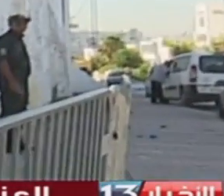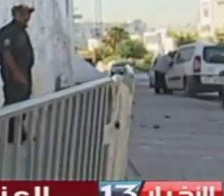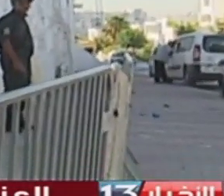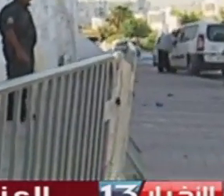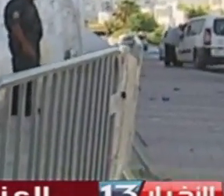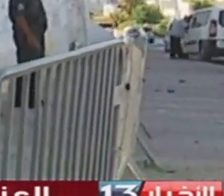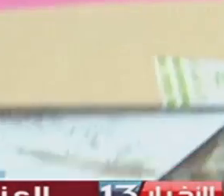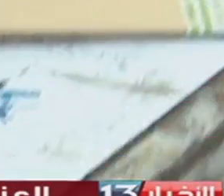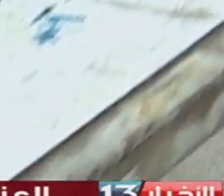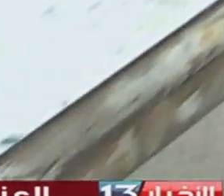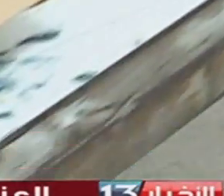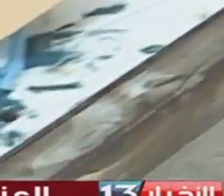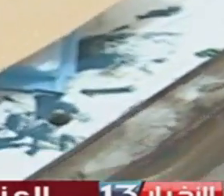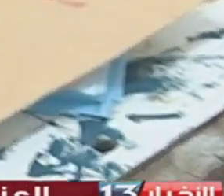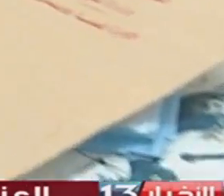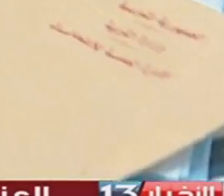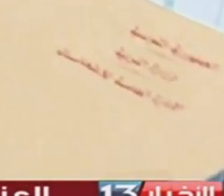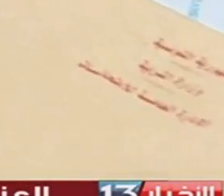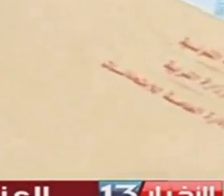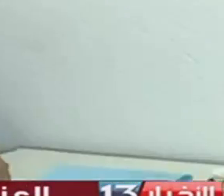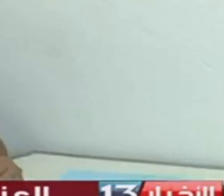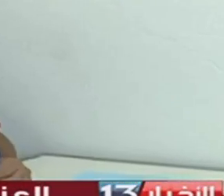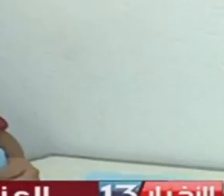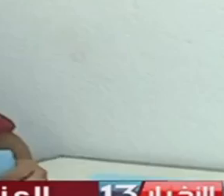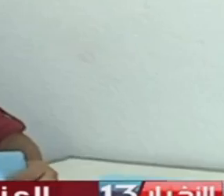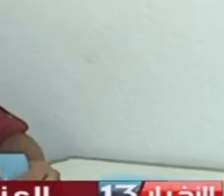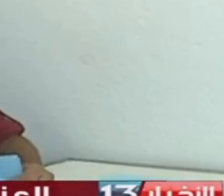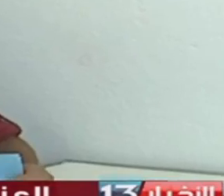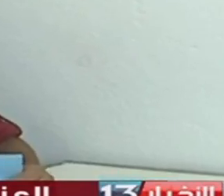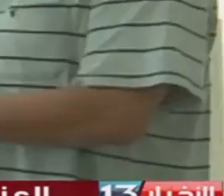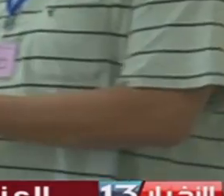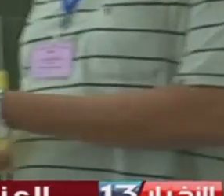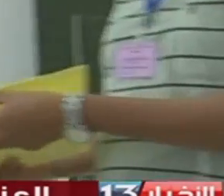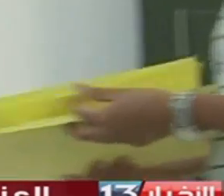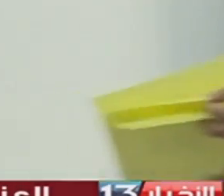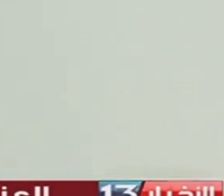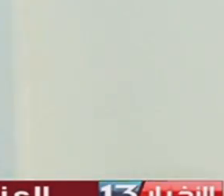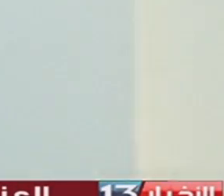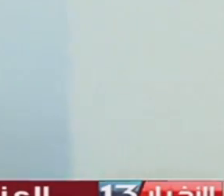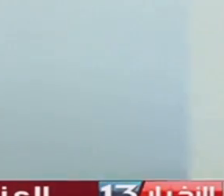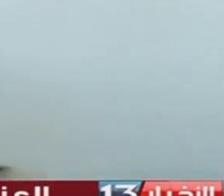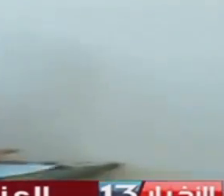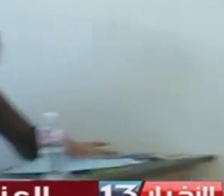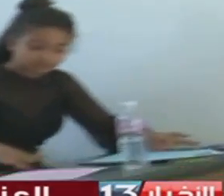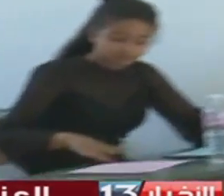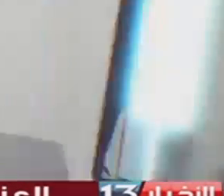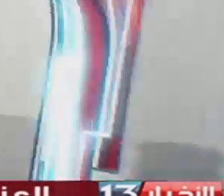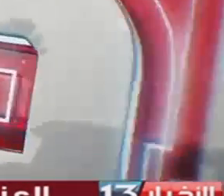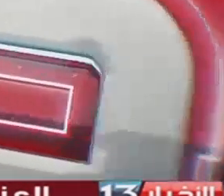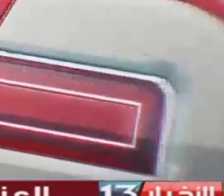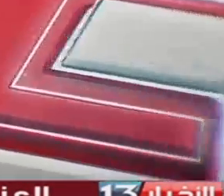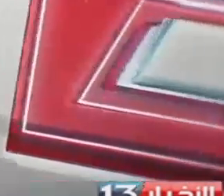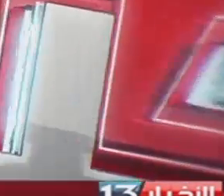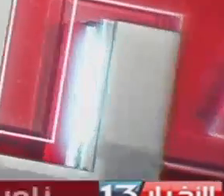إجراء امتحان البكالوريا لدورة المراقبة في كافة مناطق الجمهورية وسط إجراءات تنظيمية محكمة.